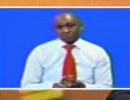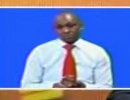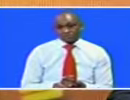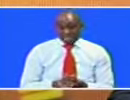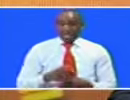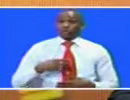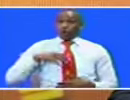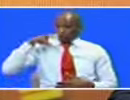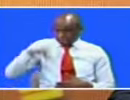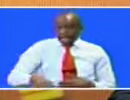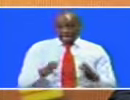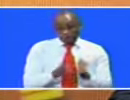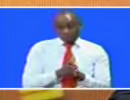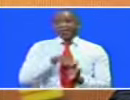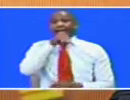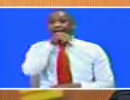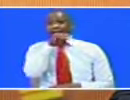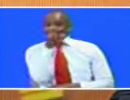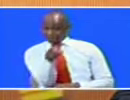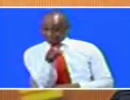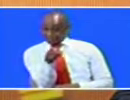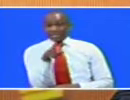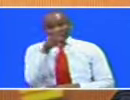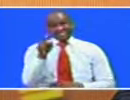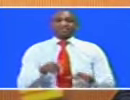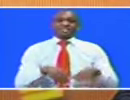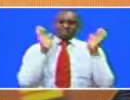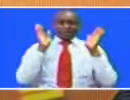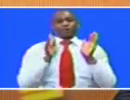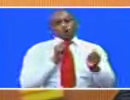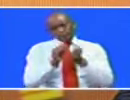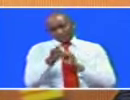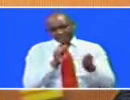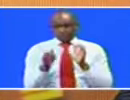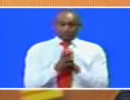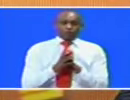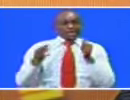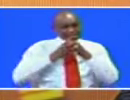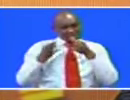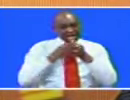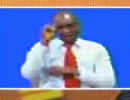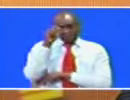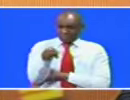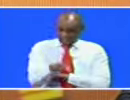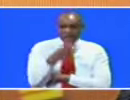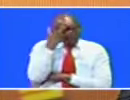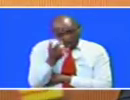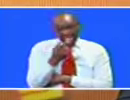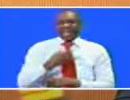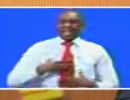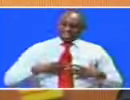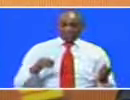Bintiye kiongozi wa ODM Raila Odinga, Rosemary Odinga amejiondoa kwenye kinyanganyiro cha eneo bunge la Kibra kutokana na sababu za